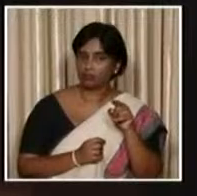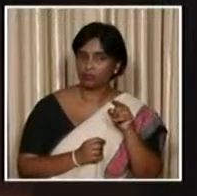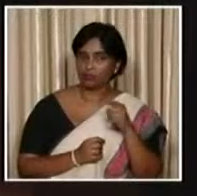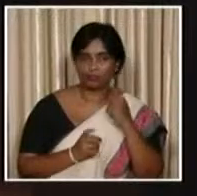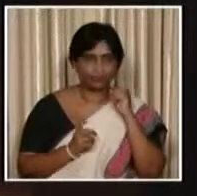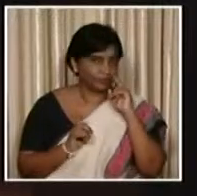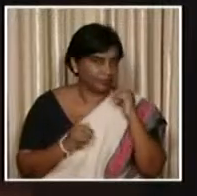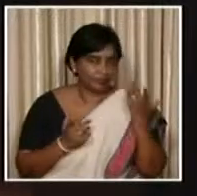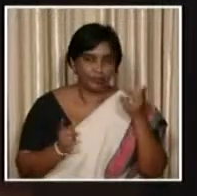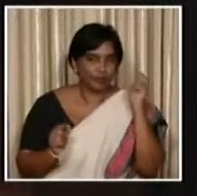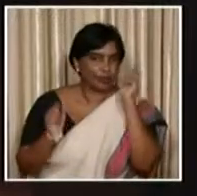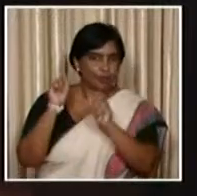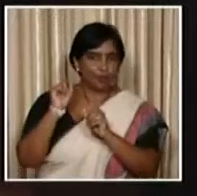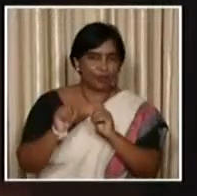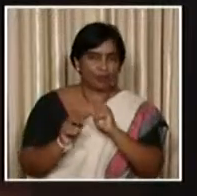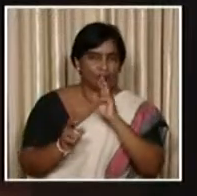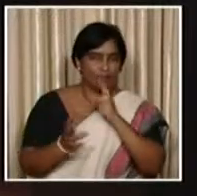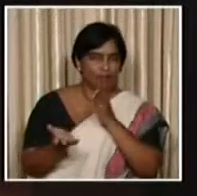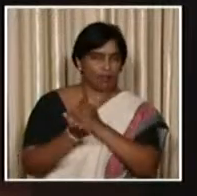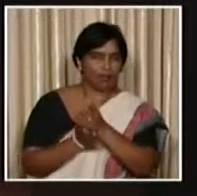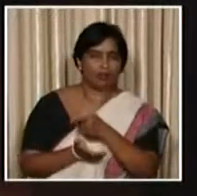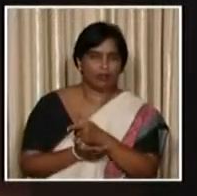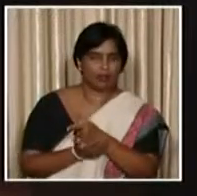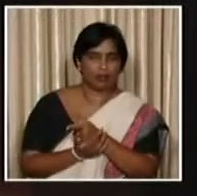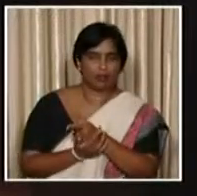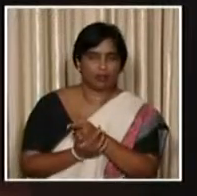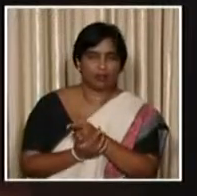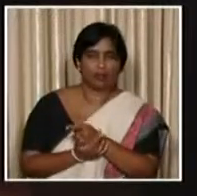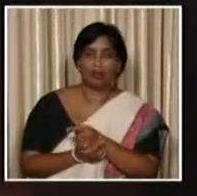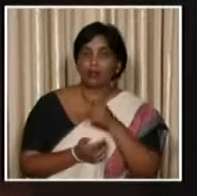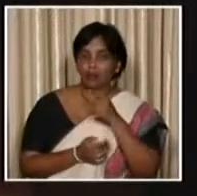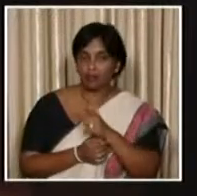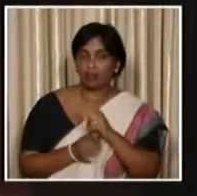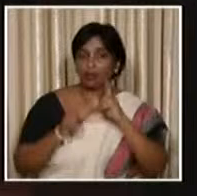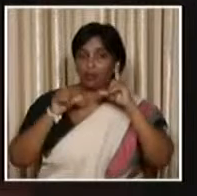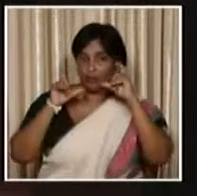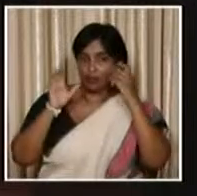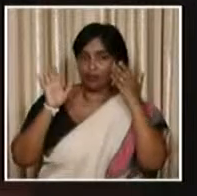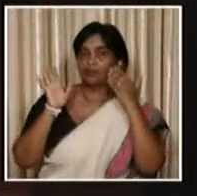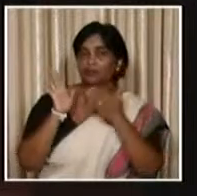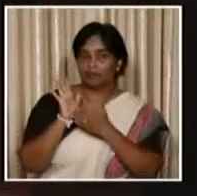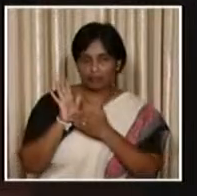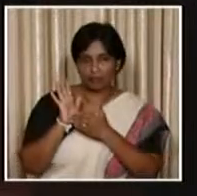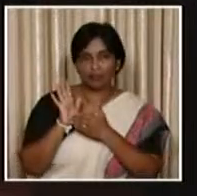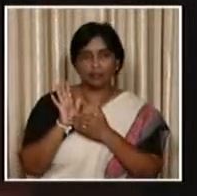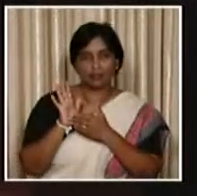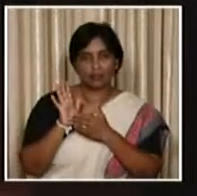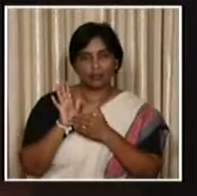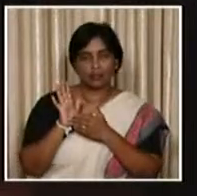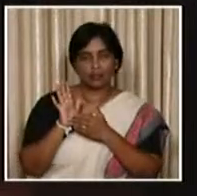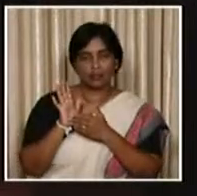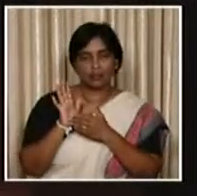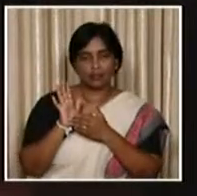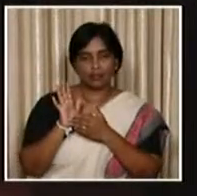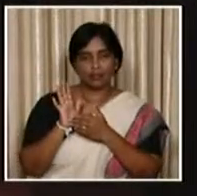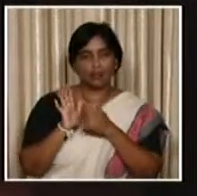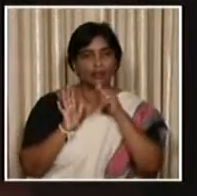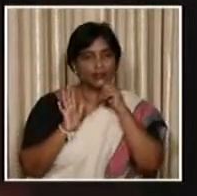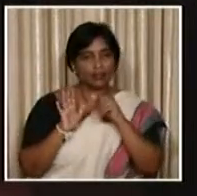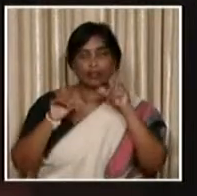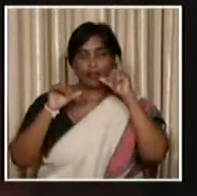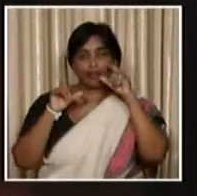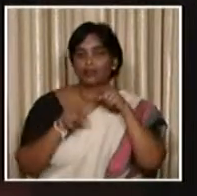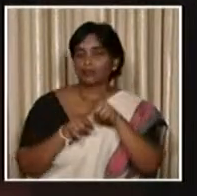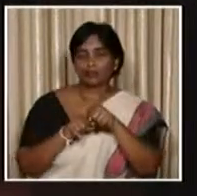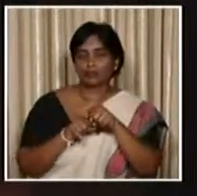මන් දන්නේ ඔබතුමාට කවුද මේ දිරච්ච ලඩු දෙන්නේ කියලා ඔබතුමා පින්තූරයක් ගැන කතා කරලා ඇත්තට මේ